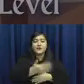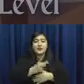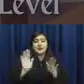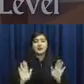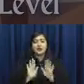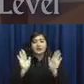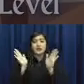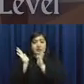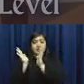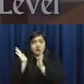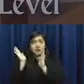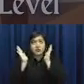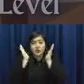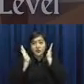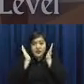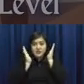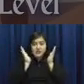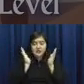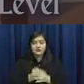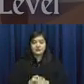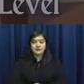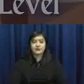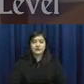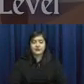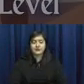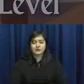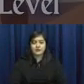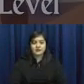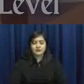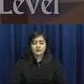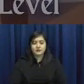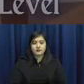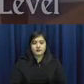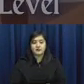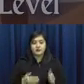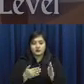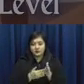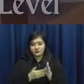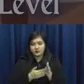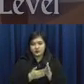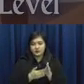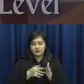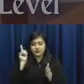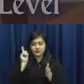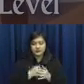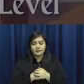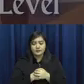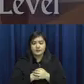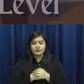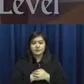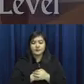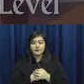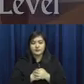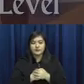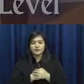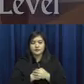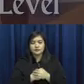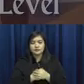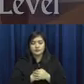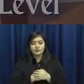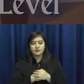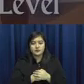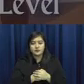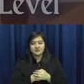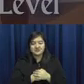Napakalaki. Kaya ako sinasabi yan. It's because of the reason, mga kapatid. It is because of the reason. Kaya ako po sinasabi yan. It's because magmamadali tayo